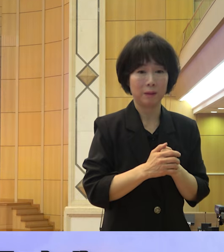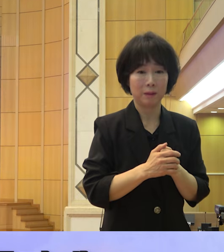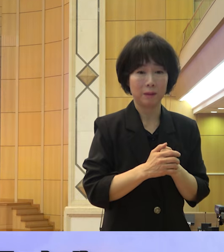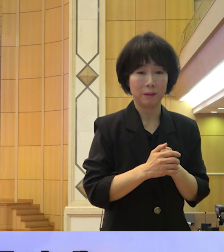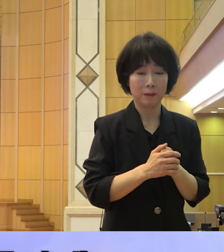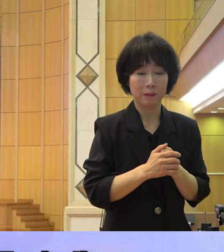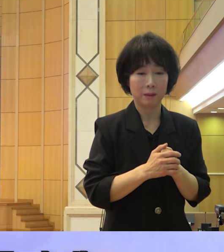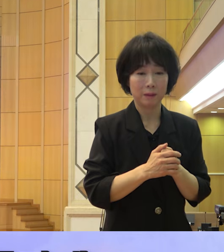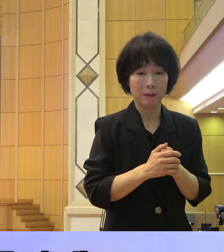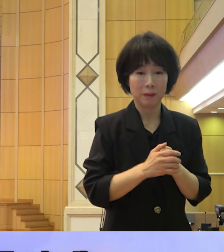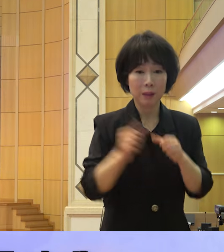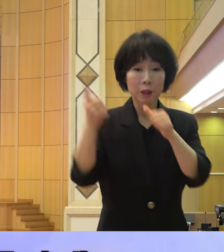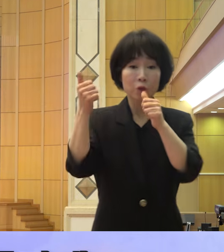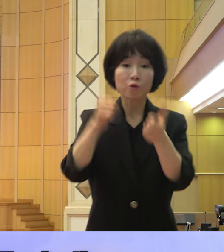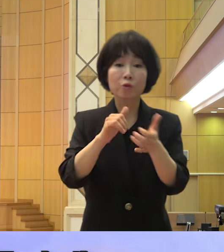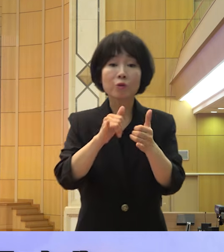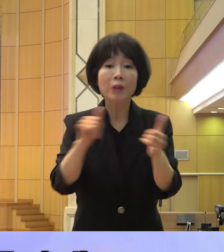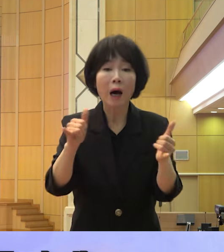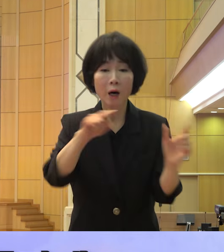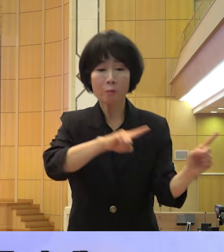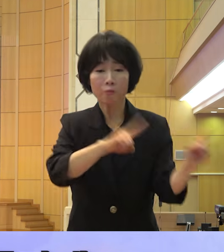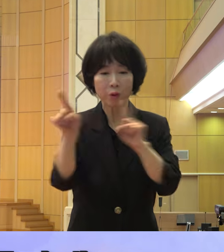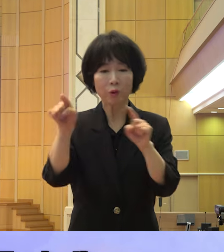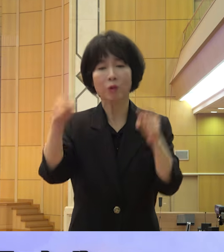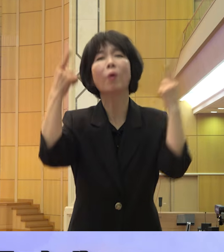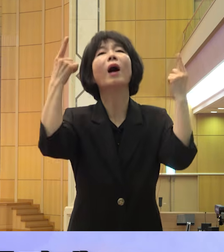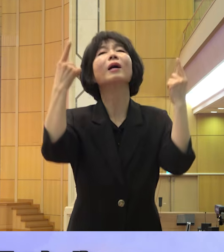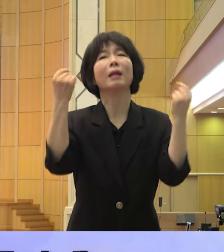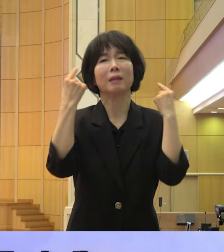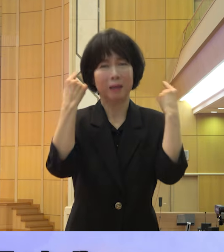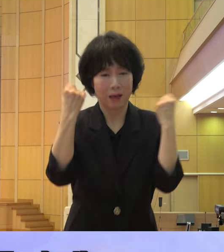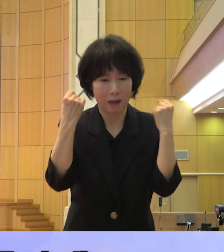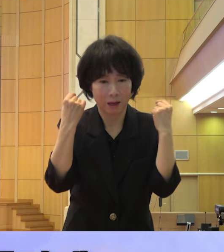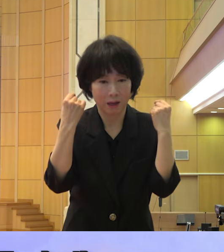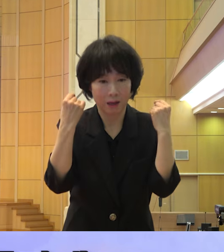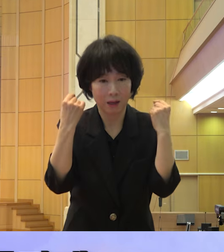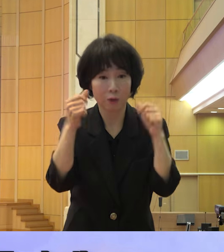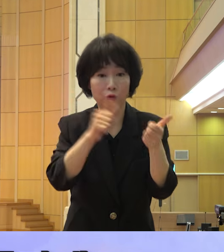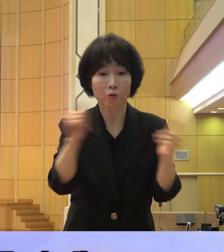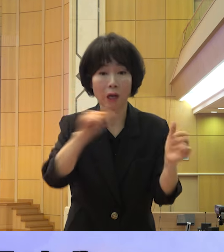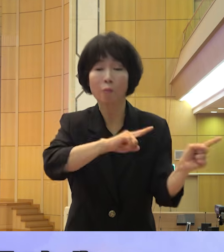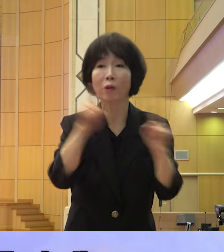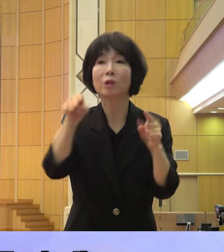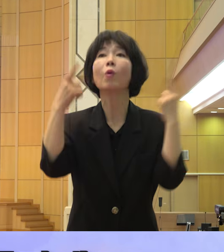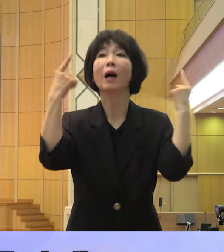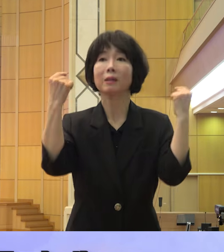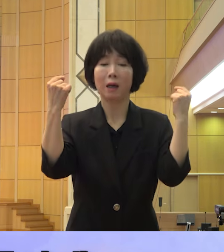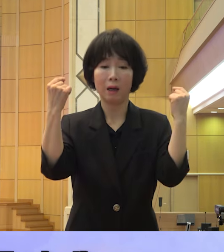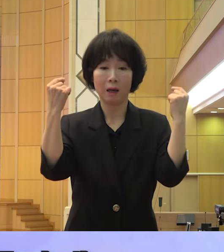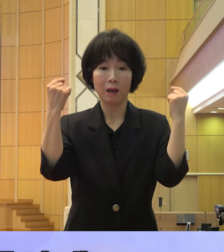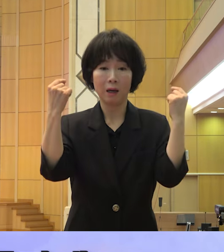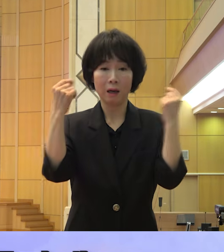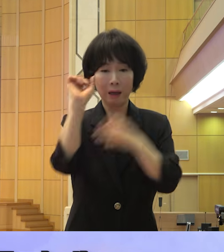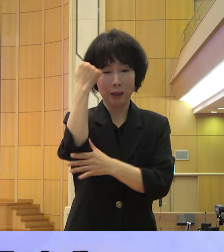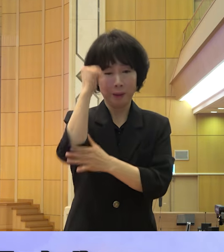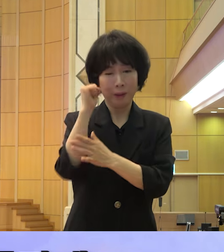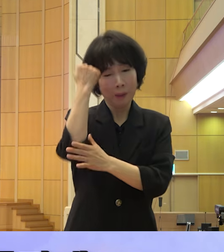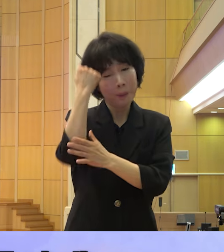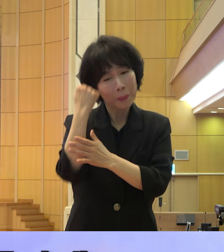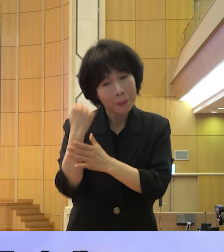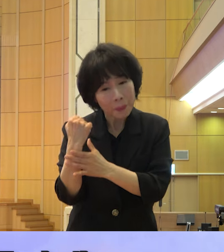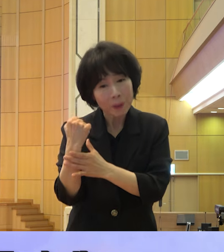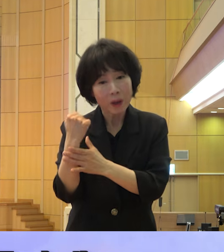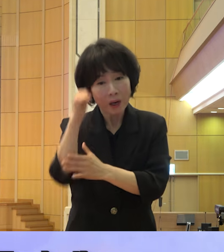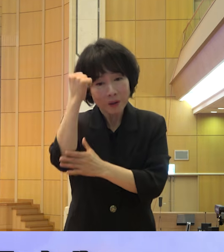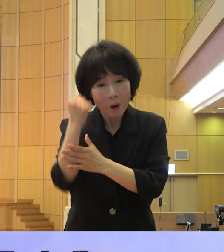부활되는 것입니다. 그래서 죽은 자의 부활도 그와 같으니, 죽은 자의 부활도 그와 같으니, 썩을 것으로